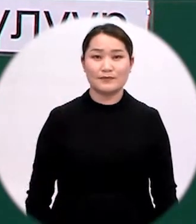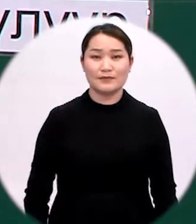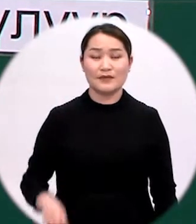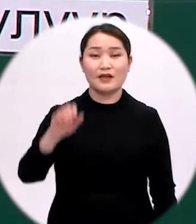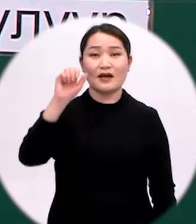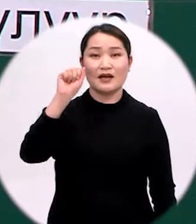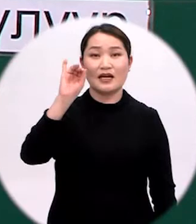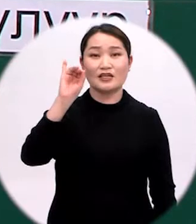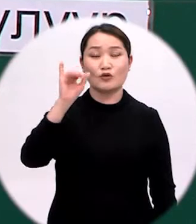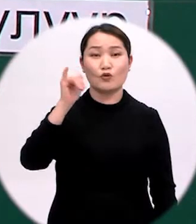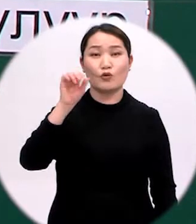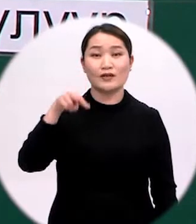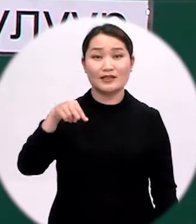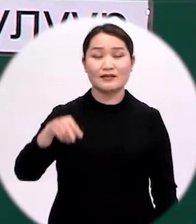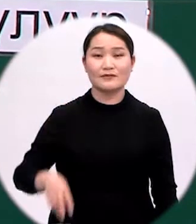Аюул.